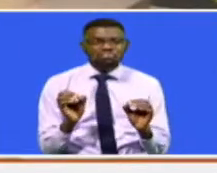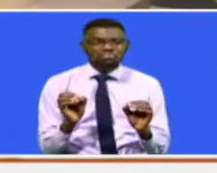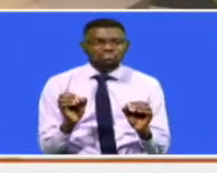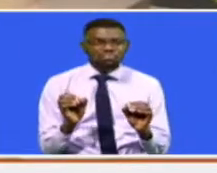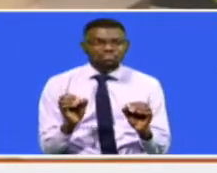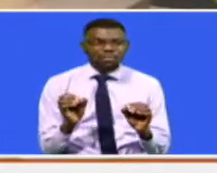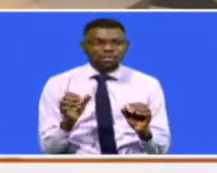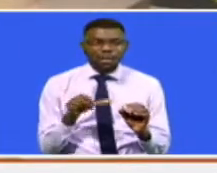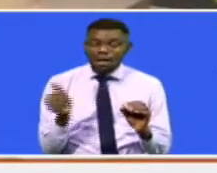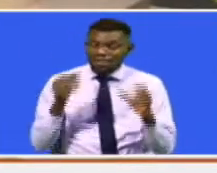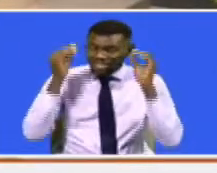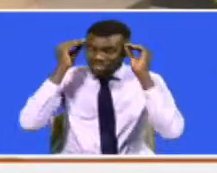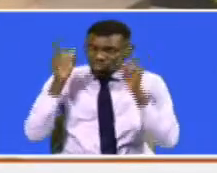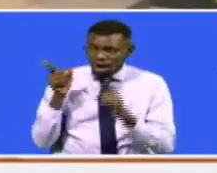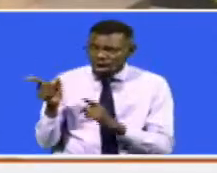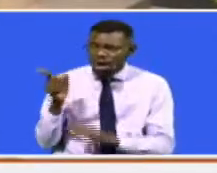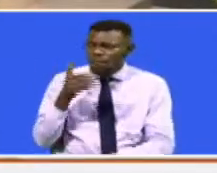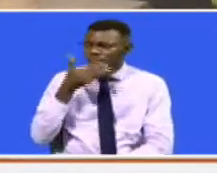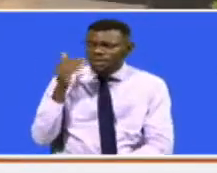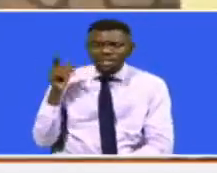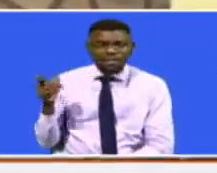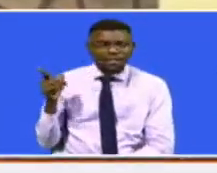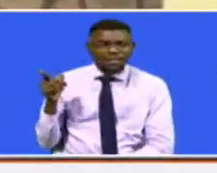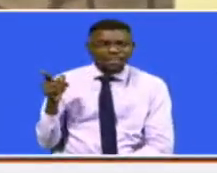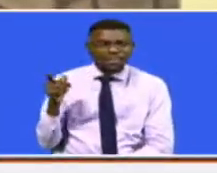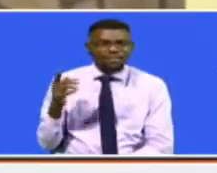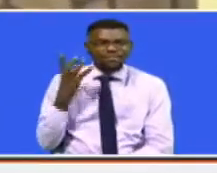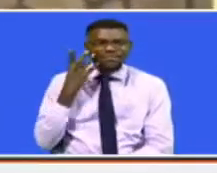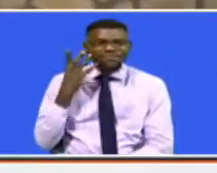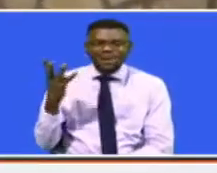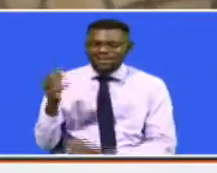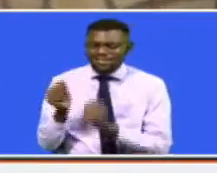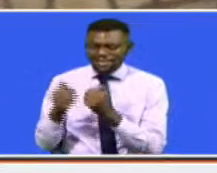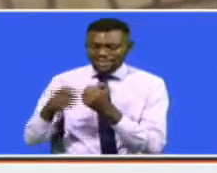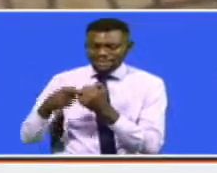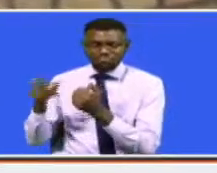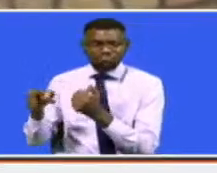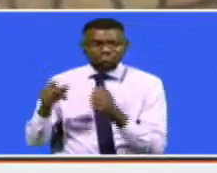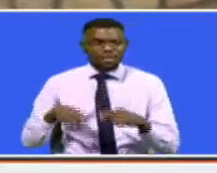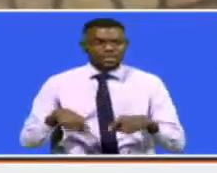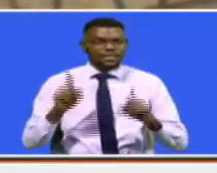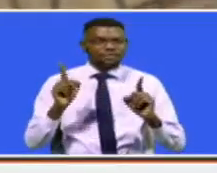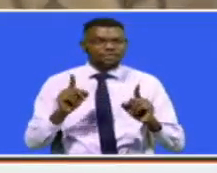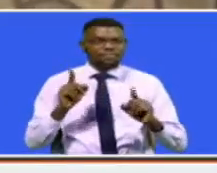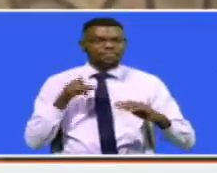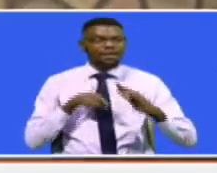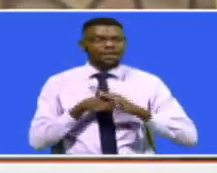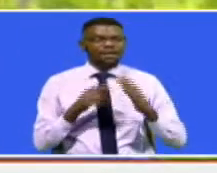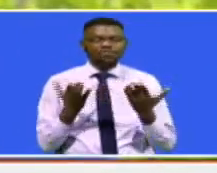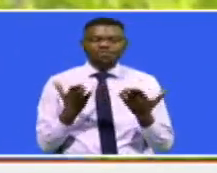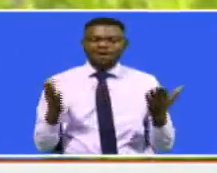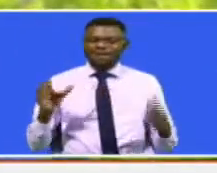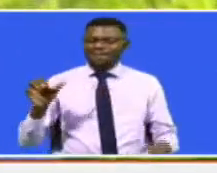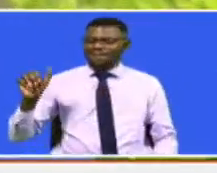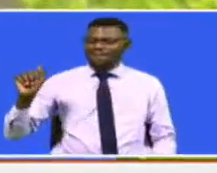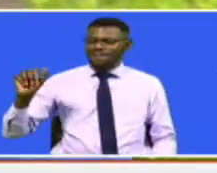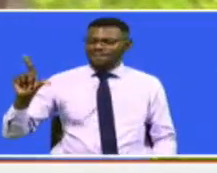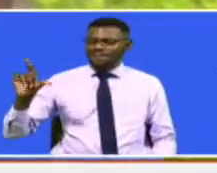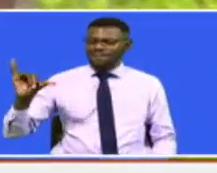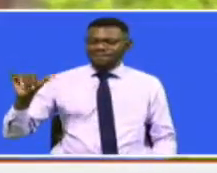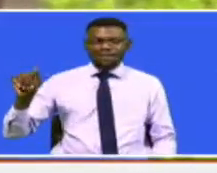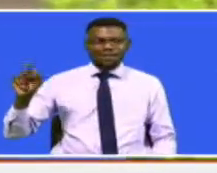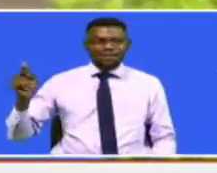bora shuleni hapa Ndege Collins aliyejizolea alama 416 amepewa fursa ya kujiunga na Alliance High